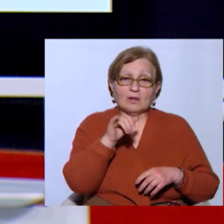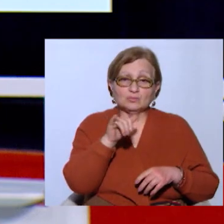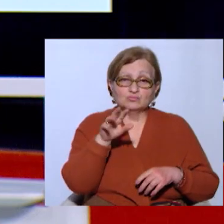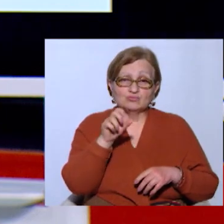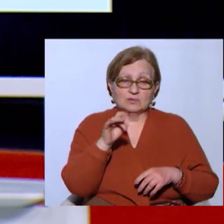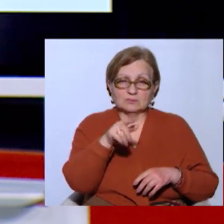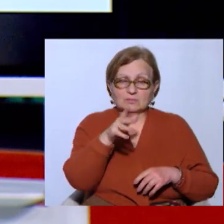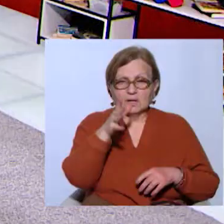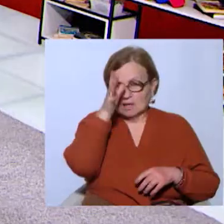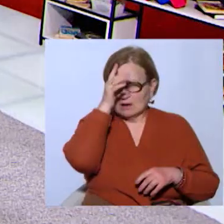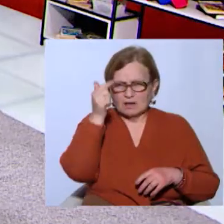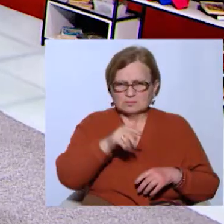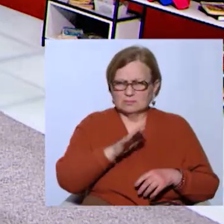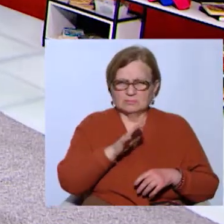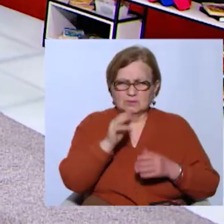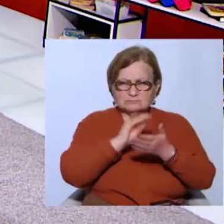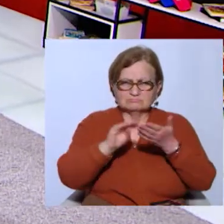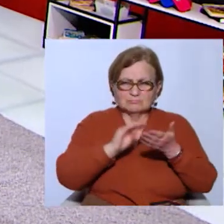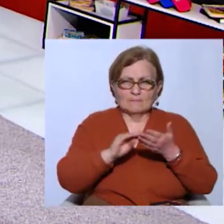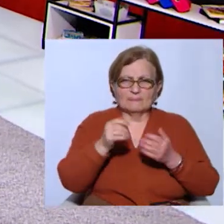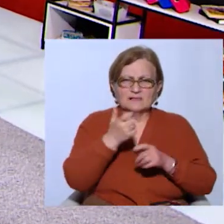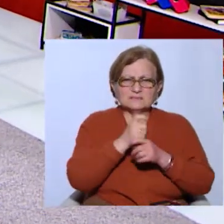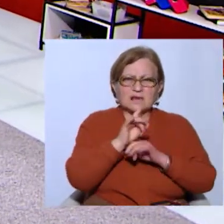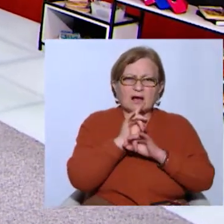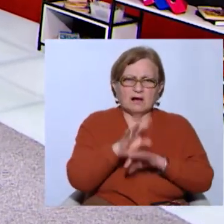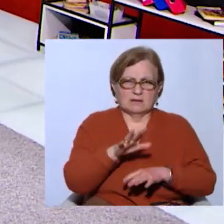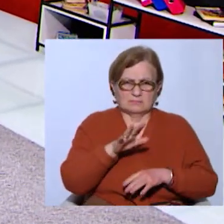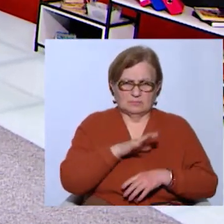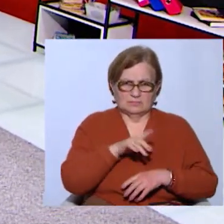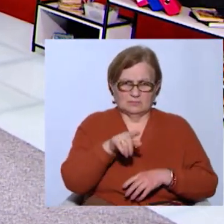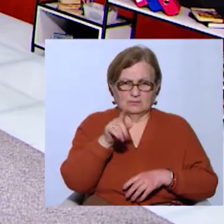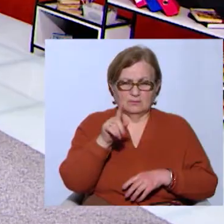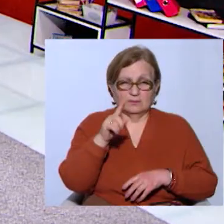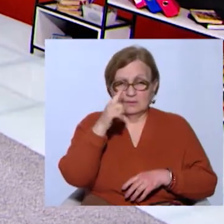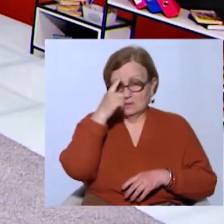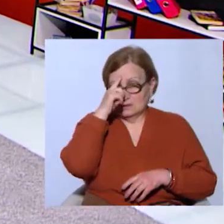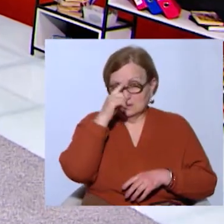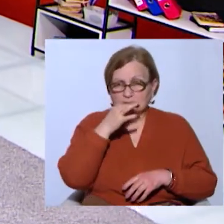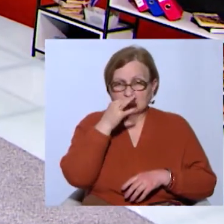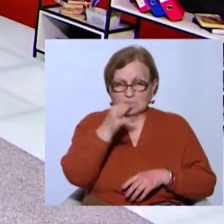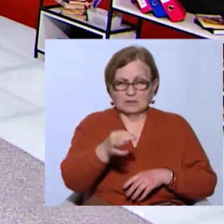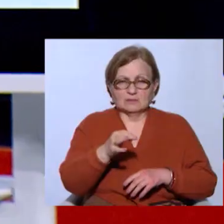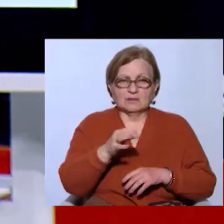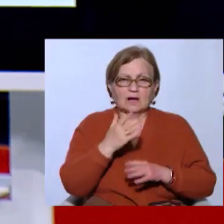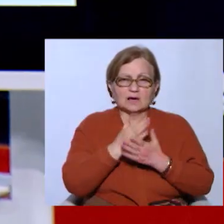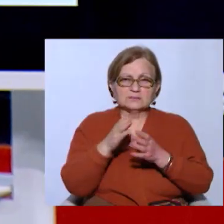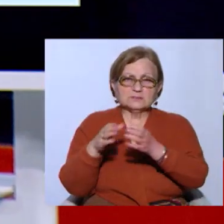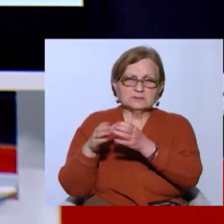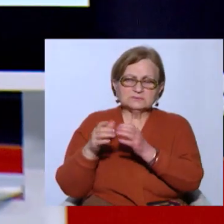იმისა, რომ განათლება არ ჰქონდა და ძალიან დაბალი კასტიდან იყო ინდოეთში, თქვენ ისტორიის მასწავლებელიც გასწავლით, მე არის კასტები,